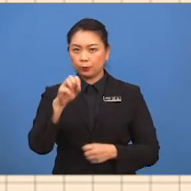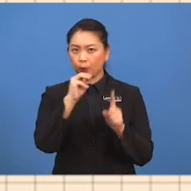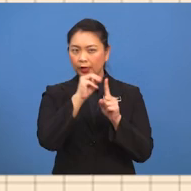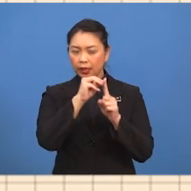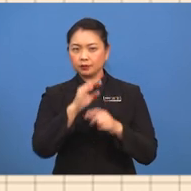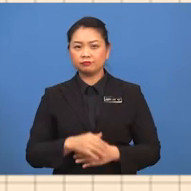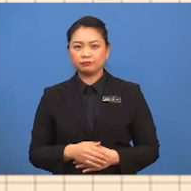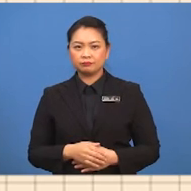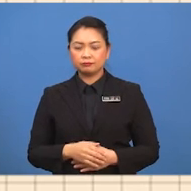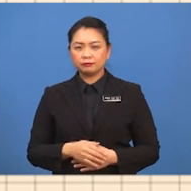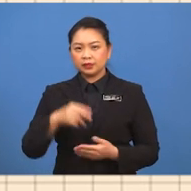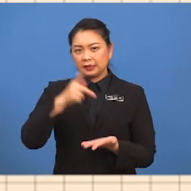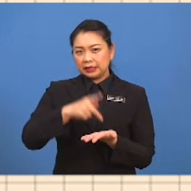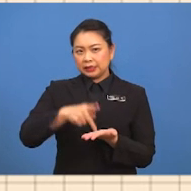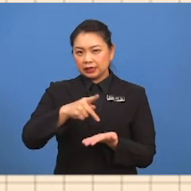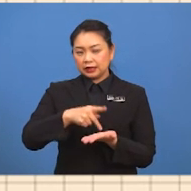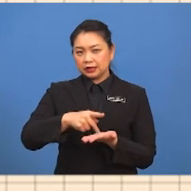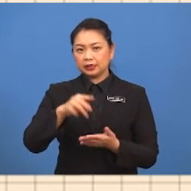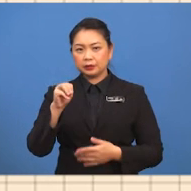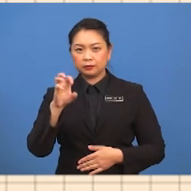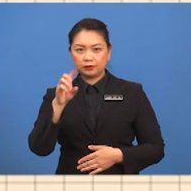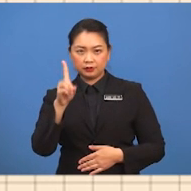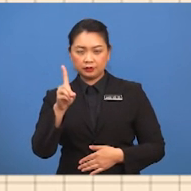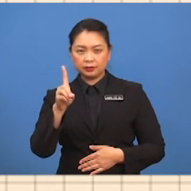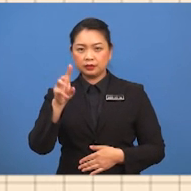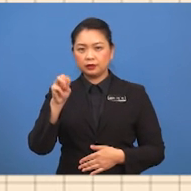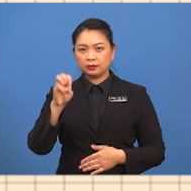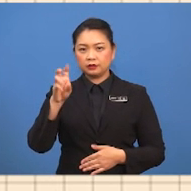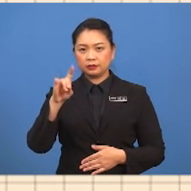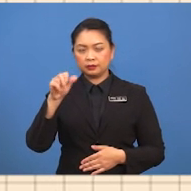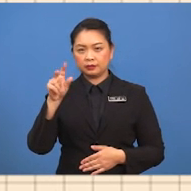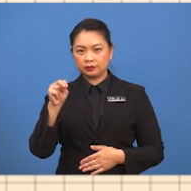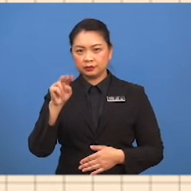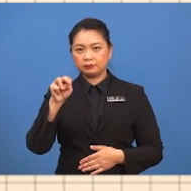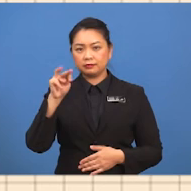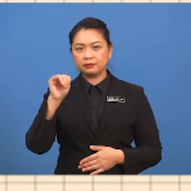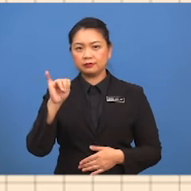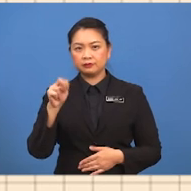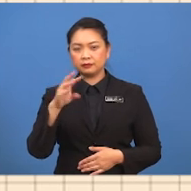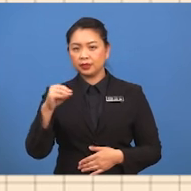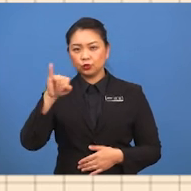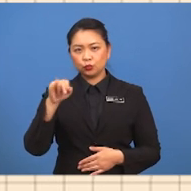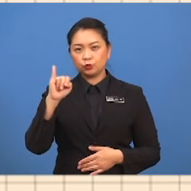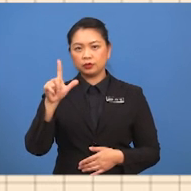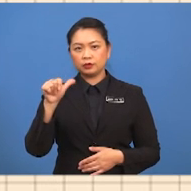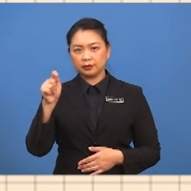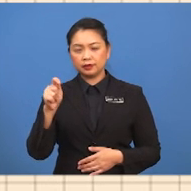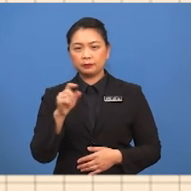markah. Hitung mod, median, min dan julat bagi data